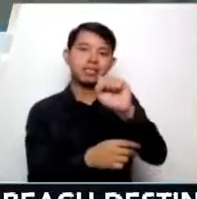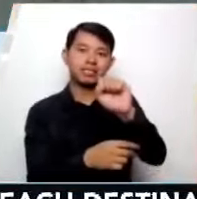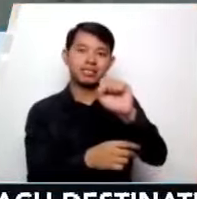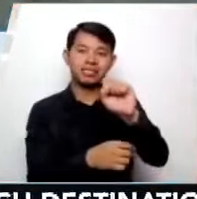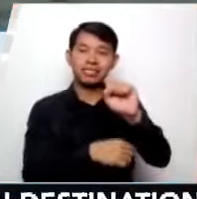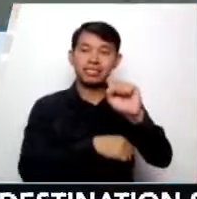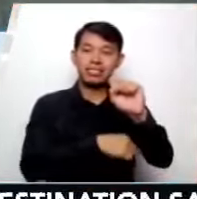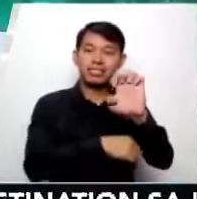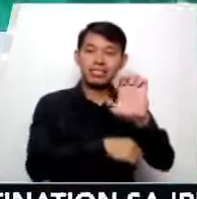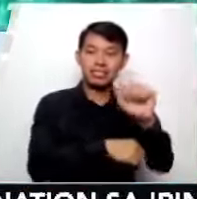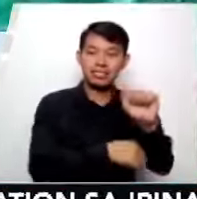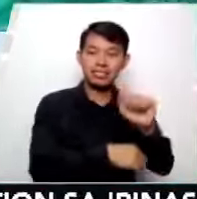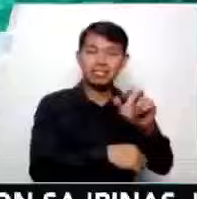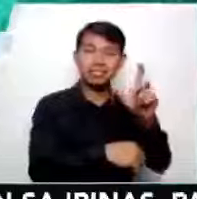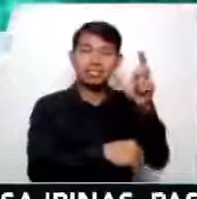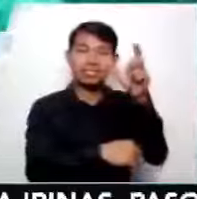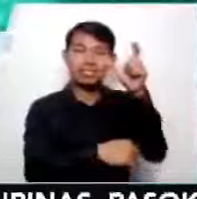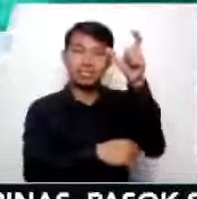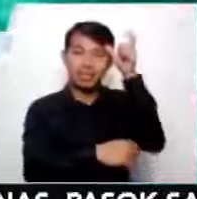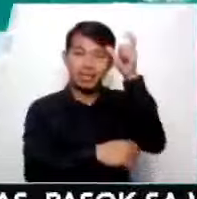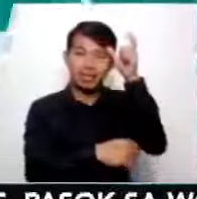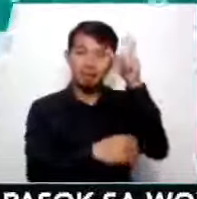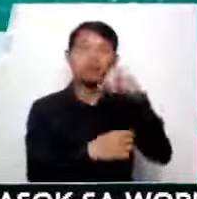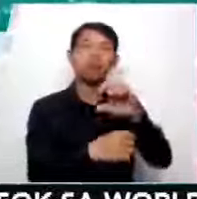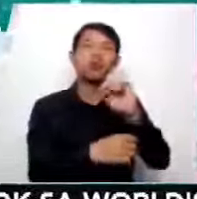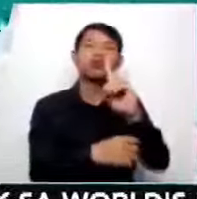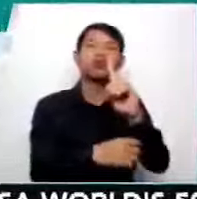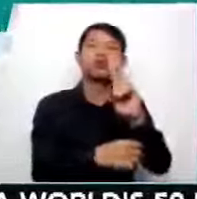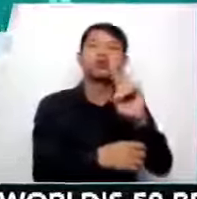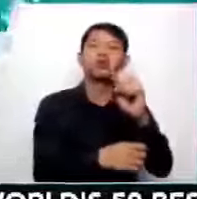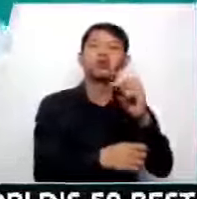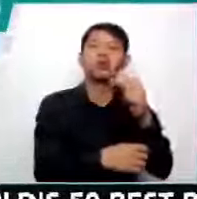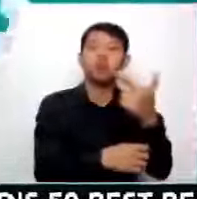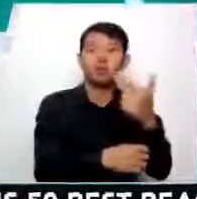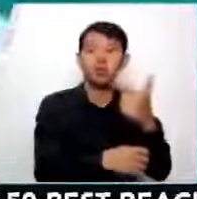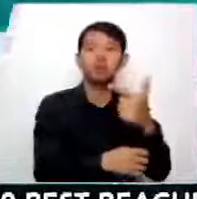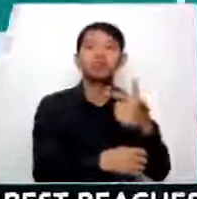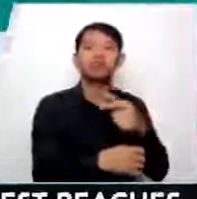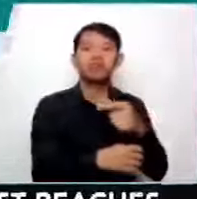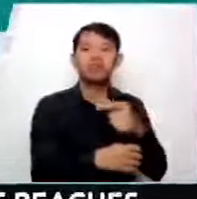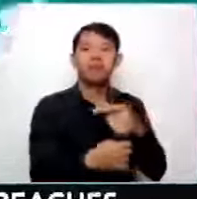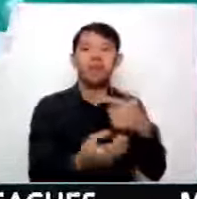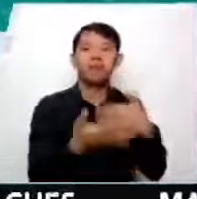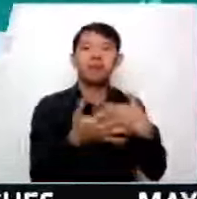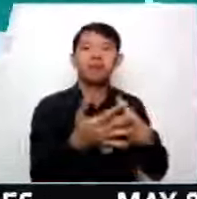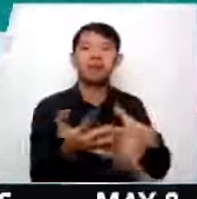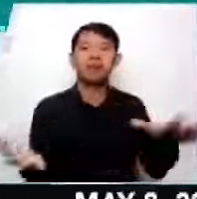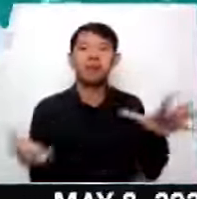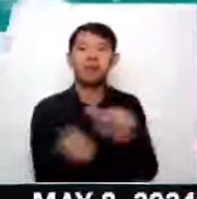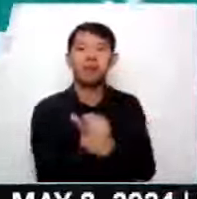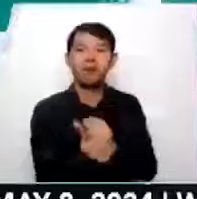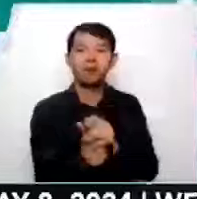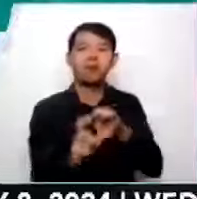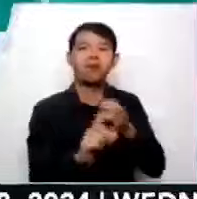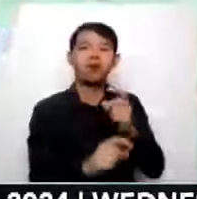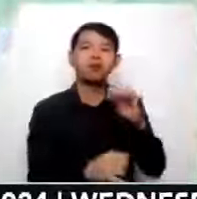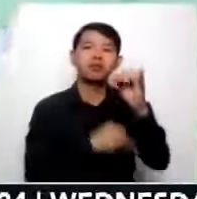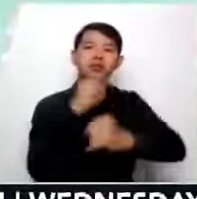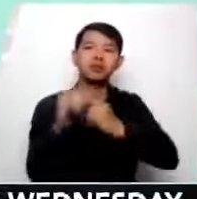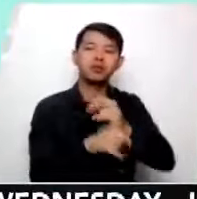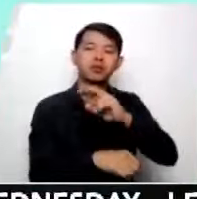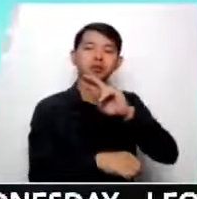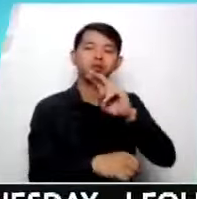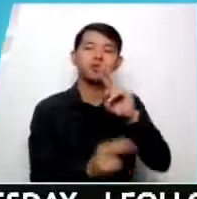itinuturing ng vulnerable o mataas ang tsansang maubos batay sa International Union for Conservation of